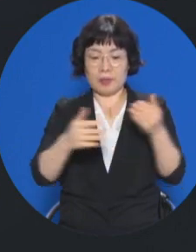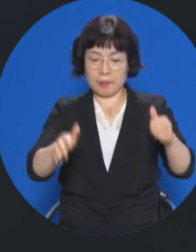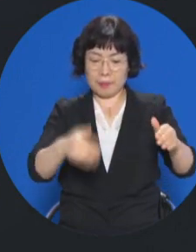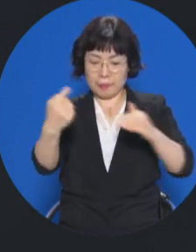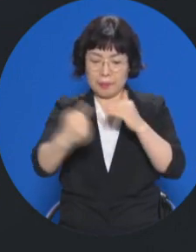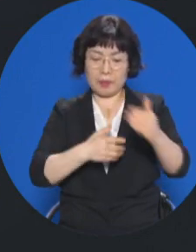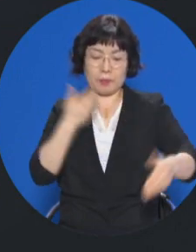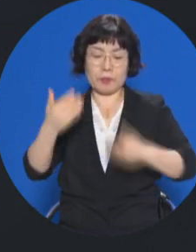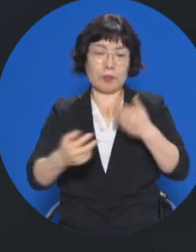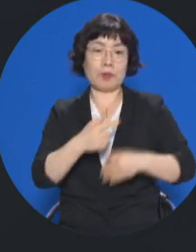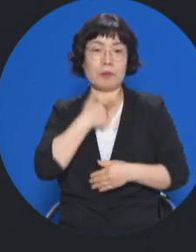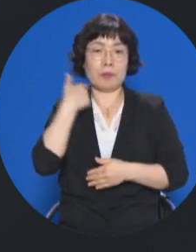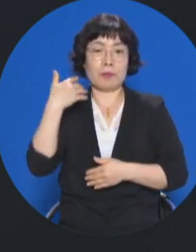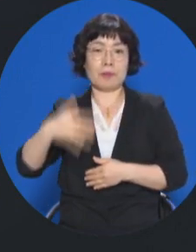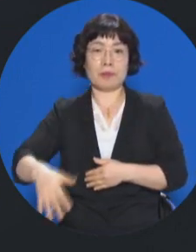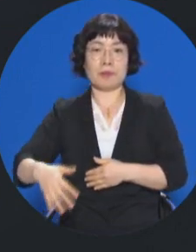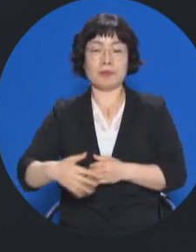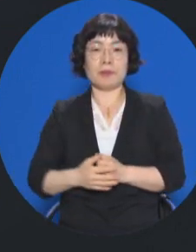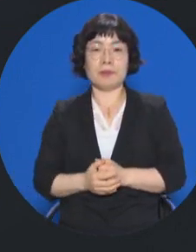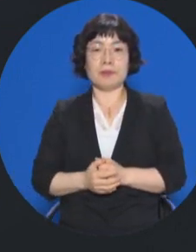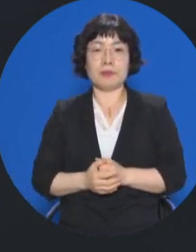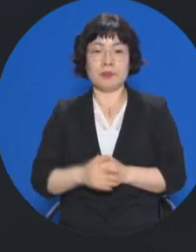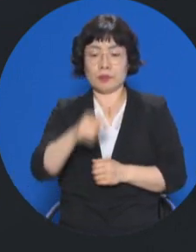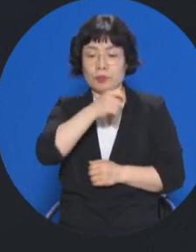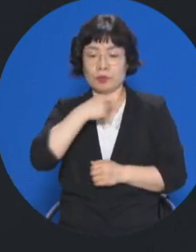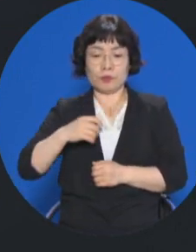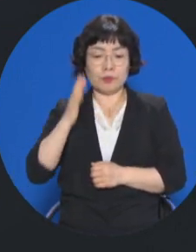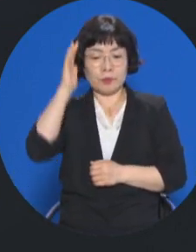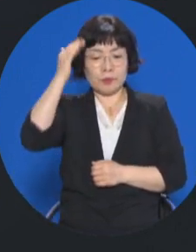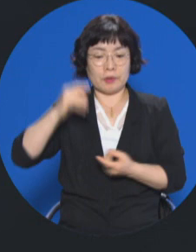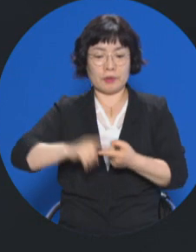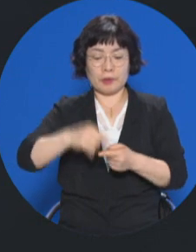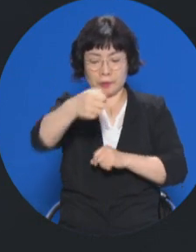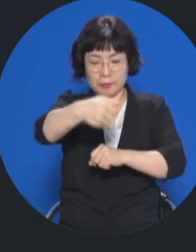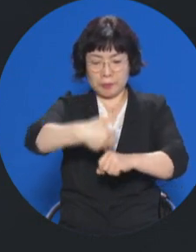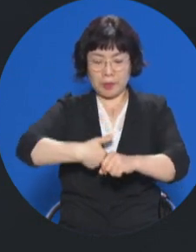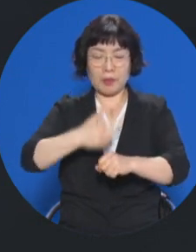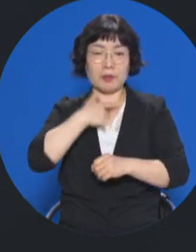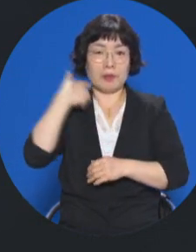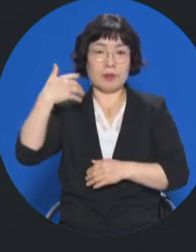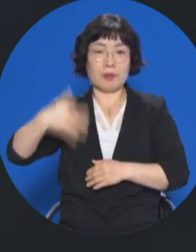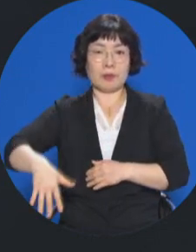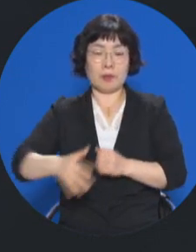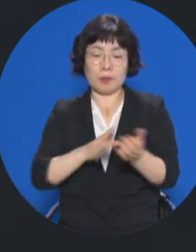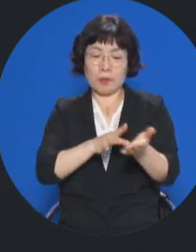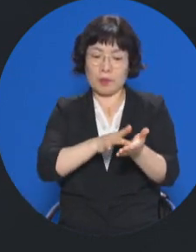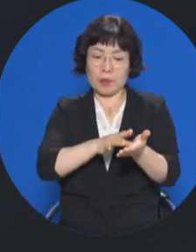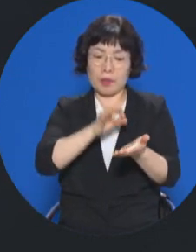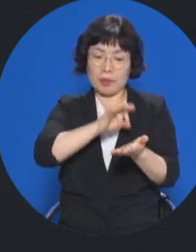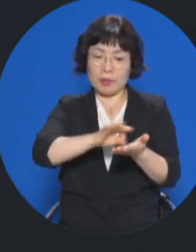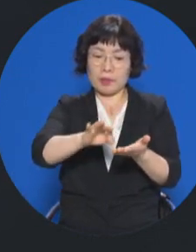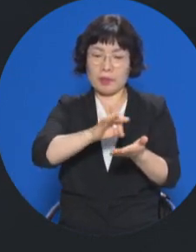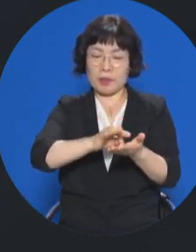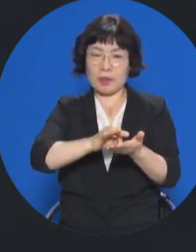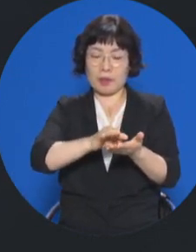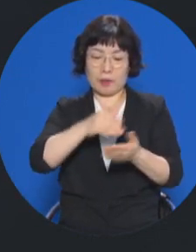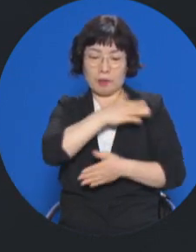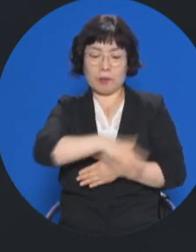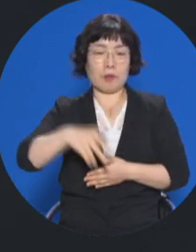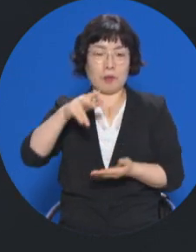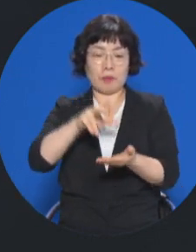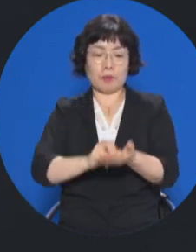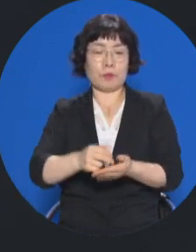압수수색이 없었다고 밝혔습니다. 또 중국산 미역을 수입한 사실이 없다면서 염화칼슘은 유해성이 없어